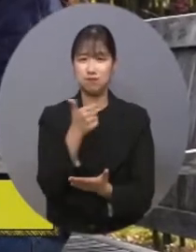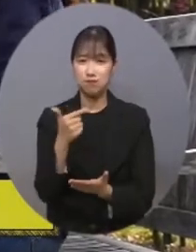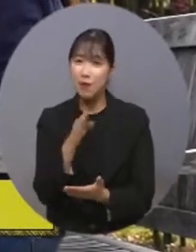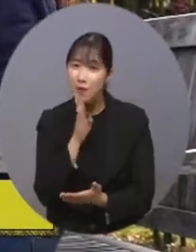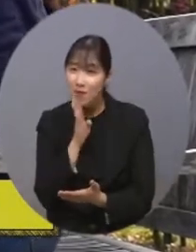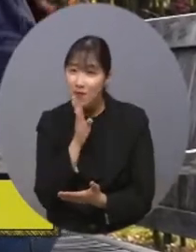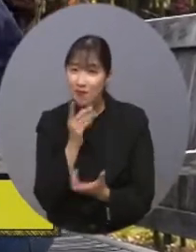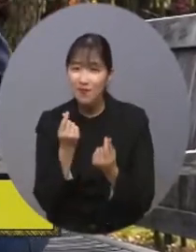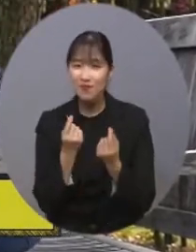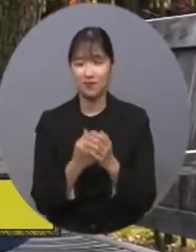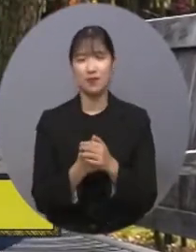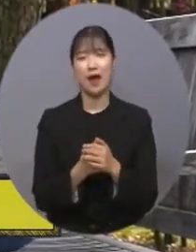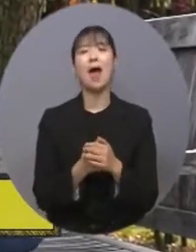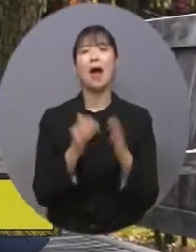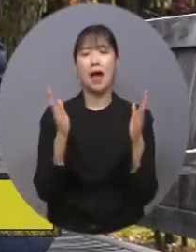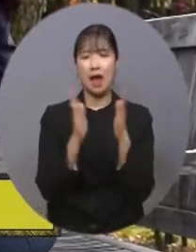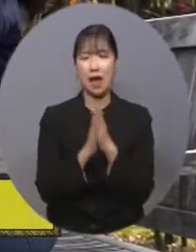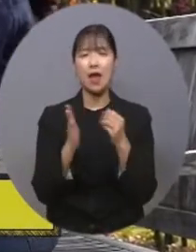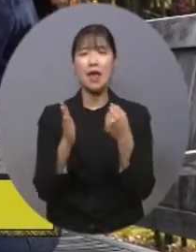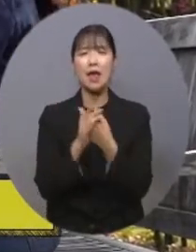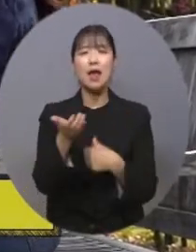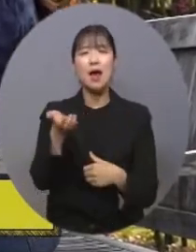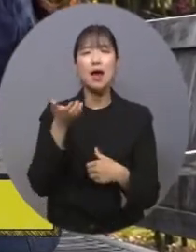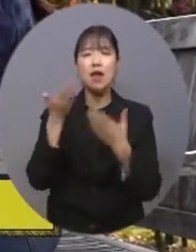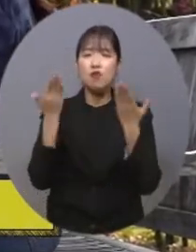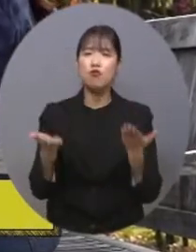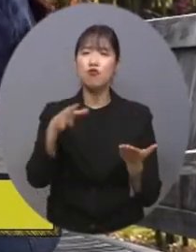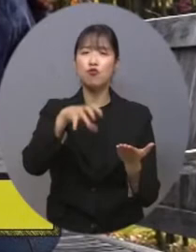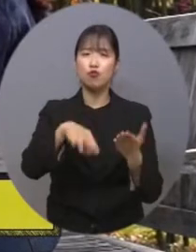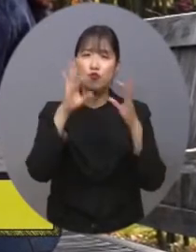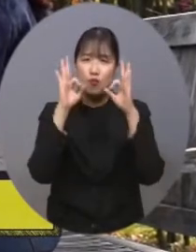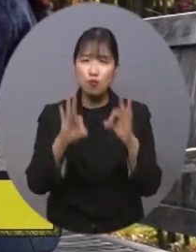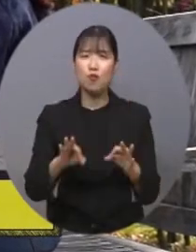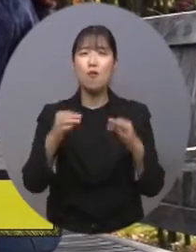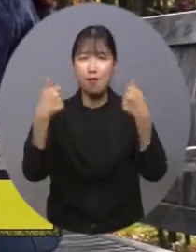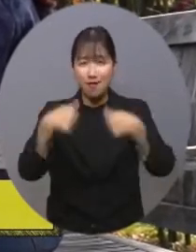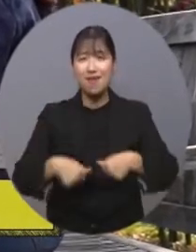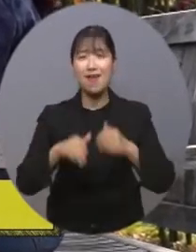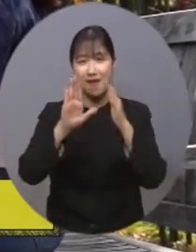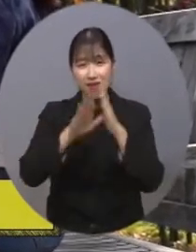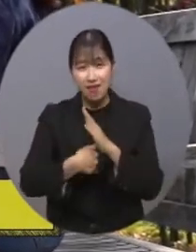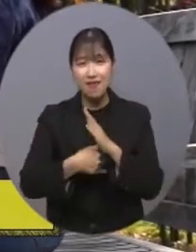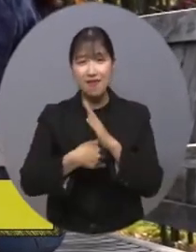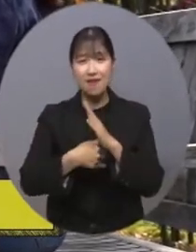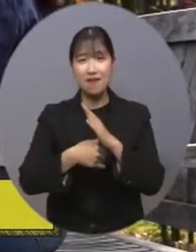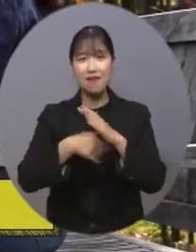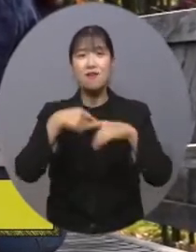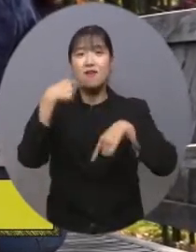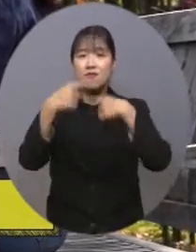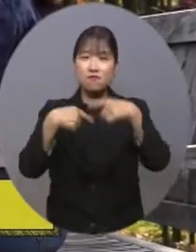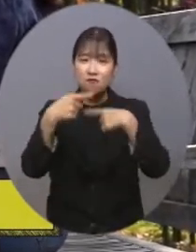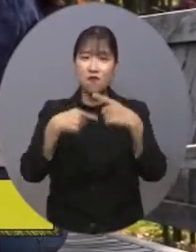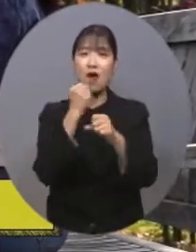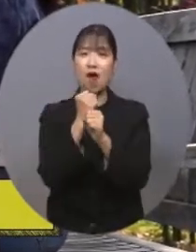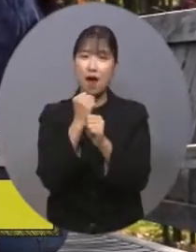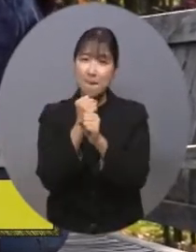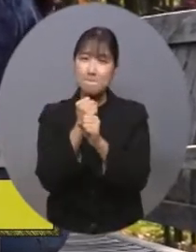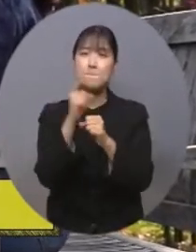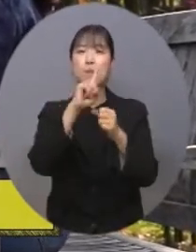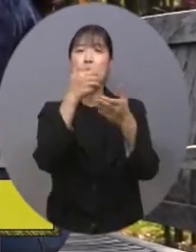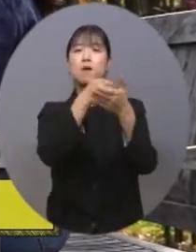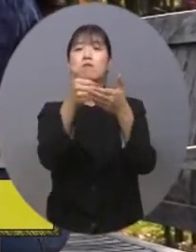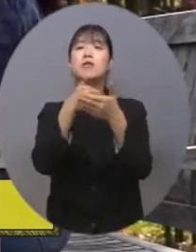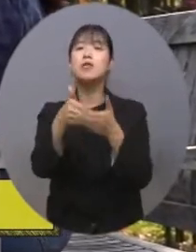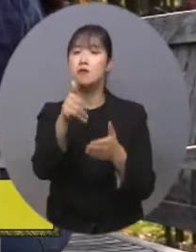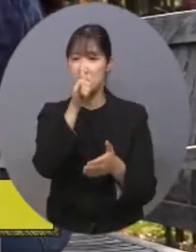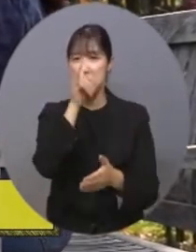됐나요? 네. 아, 그러면 아 그래서 이제 아까 보니까 휴게실에서 저희 아까 인사했잖아요. 네. 거기에도 이제 수화 이렇게 하는 그림 같은